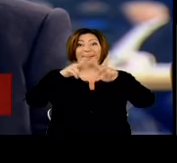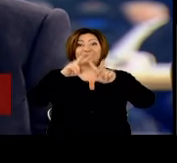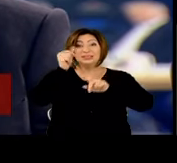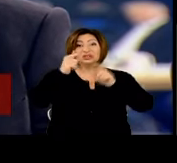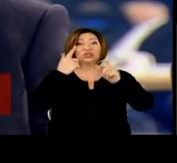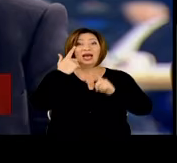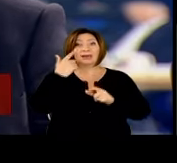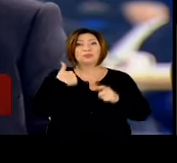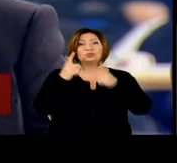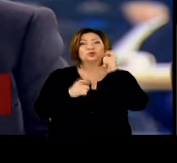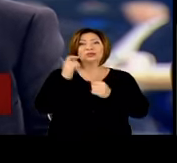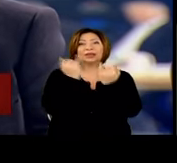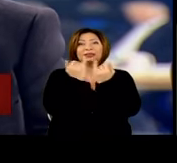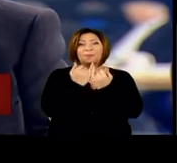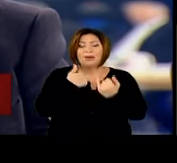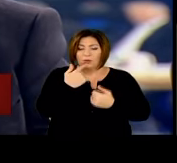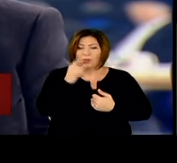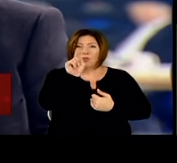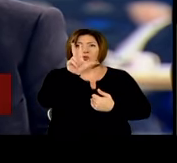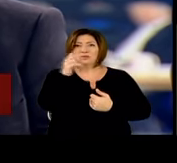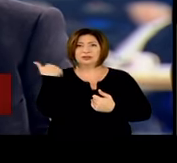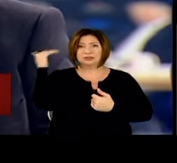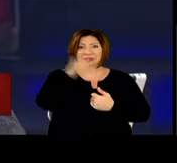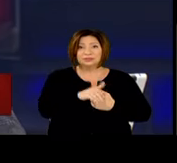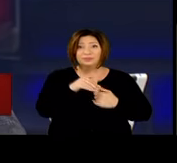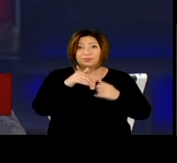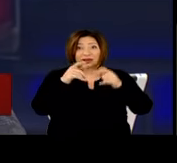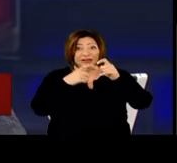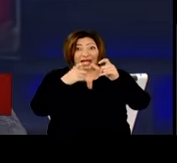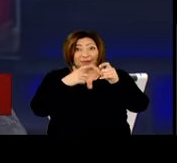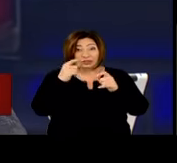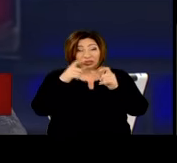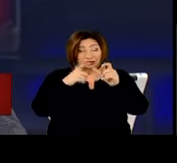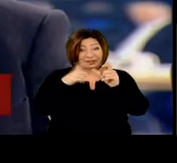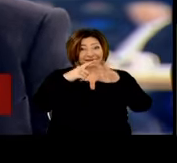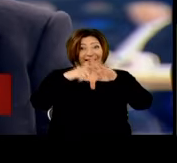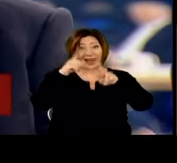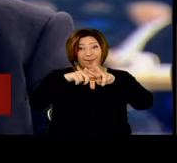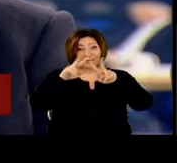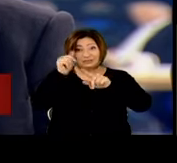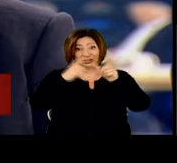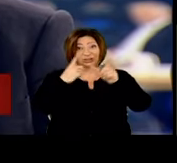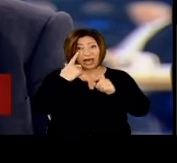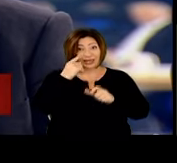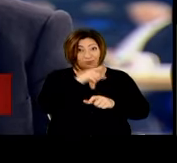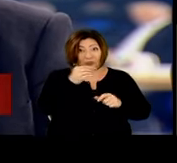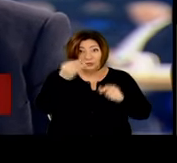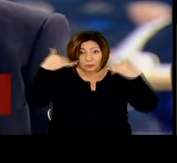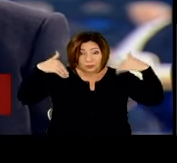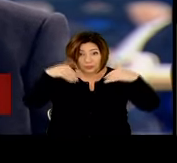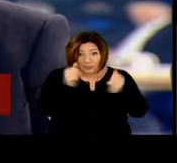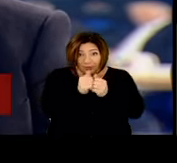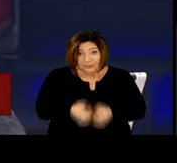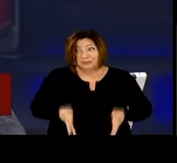kardeşim. 13 yaşında geldim ben buraya. Selami Şahin de mi kuzular arasında yetişti? Kuzular arasında yetiştik hepimiz.